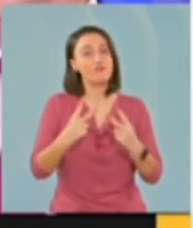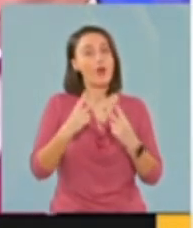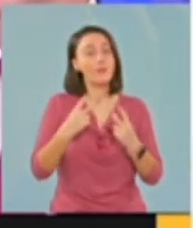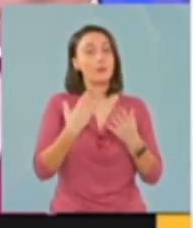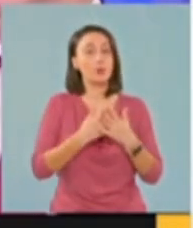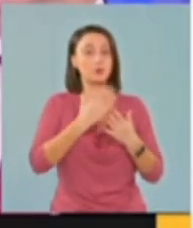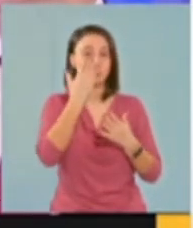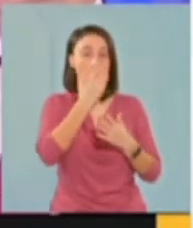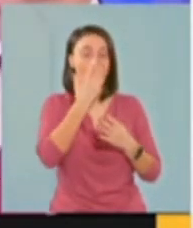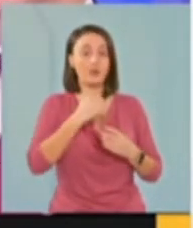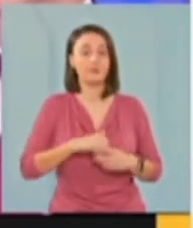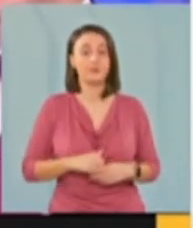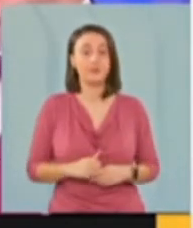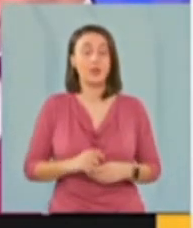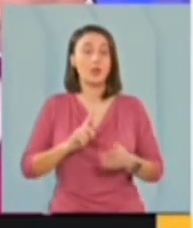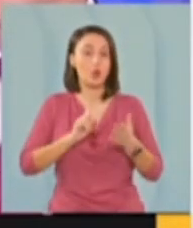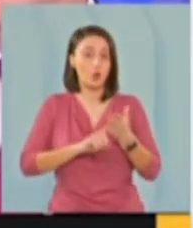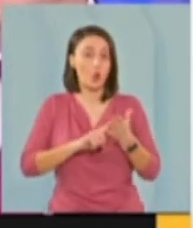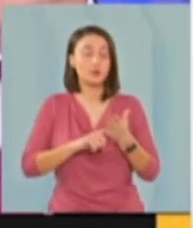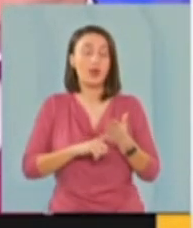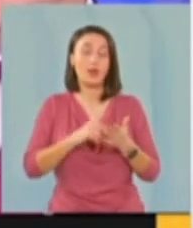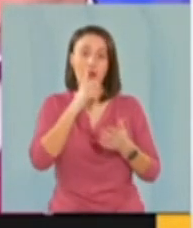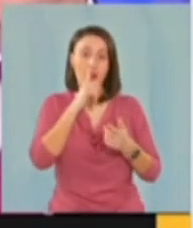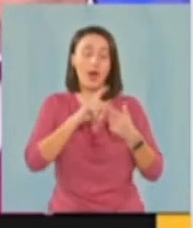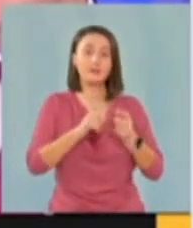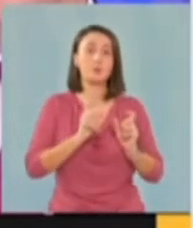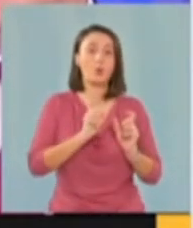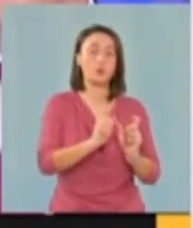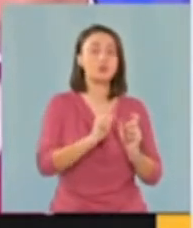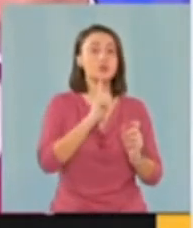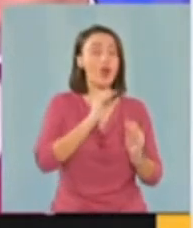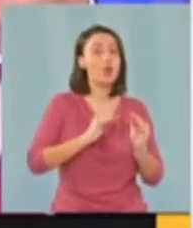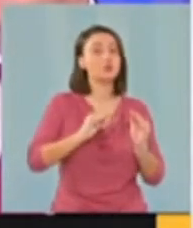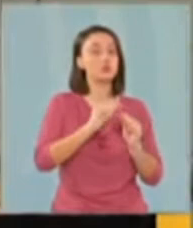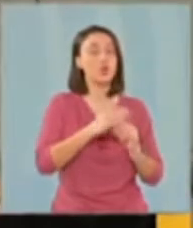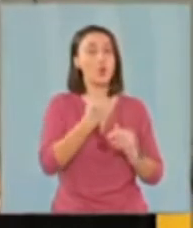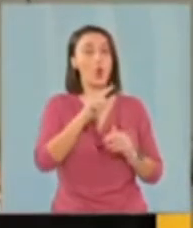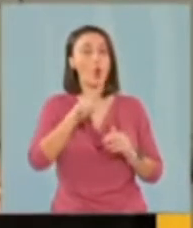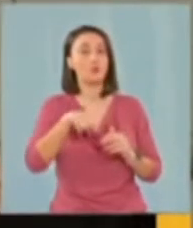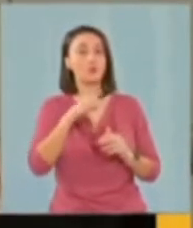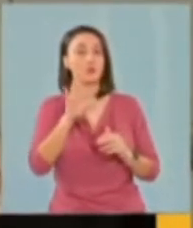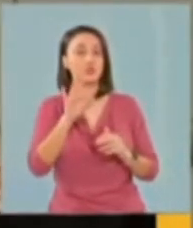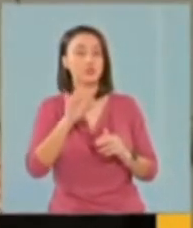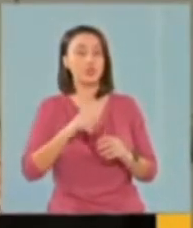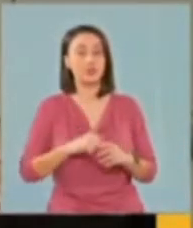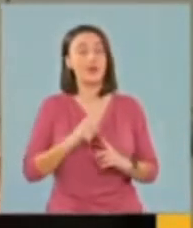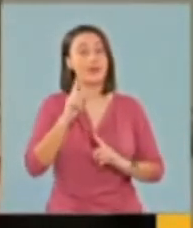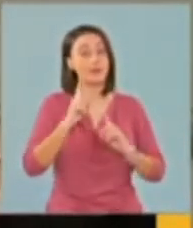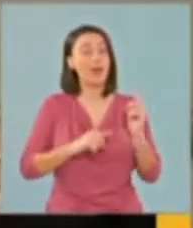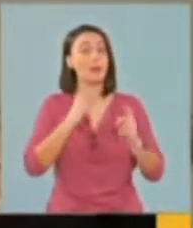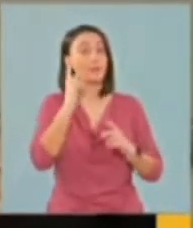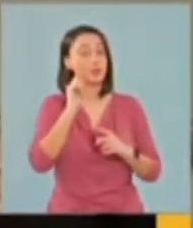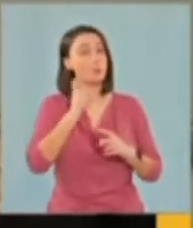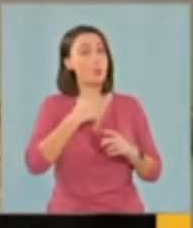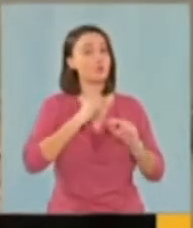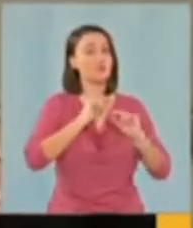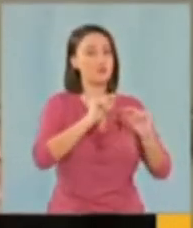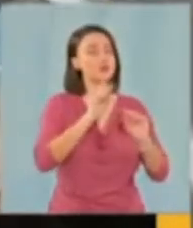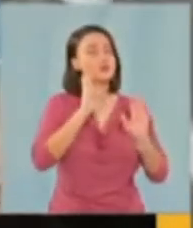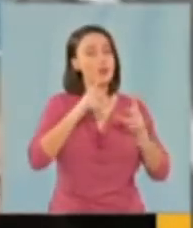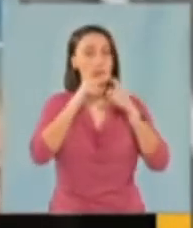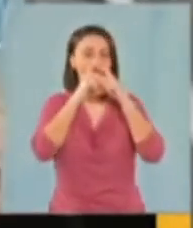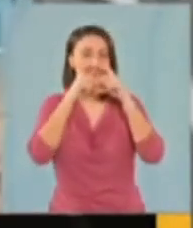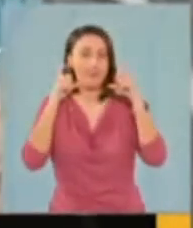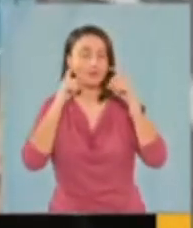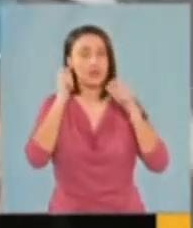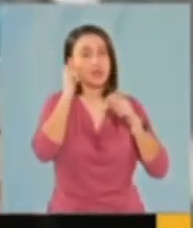dispoziția școlilor, nota referitoare la siguranța în școli s-ar duce spre 9,50. Iar dacă părinții îi pot învăța pe copii să poarte